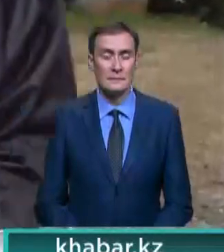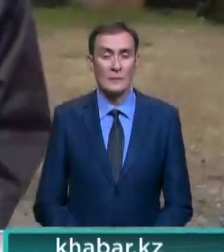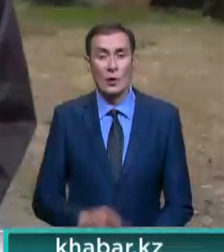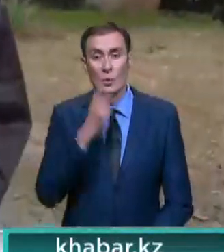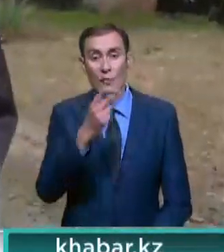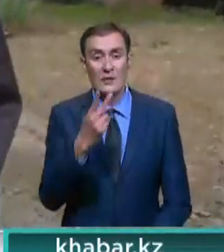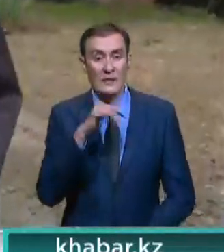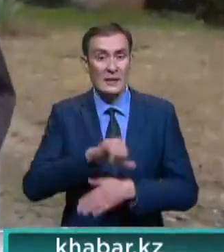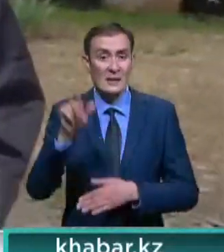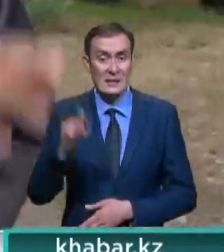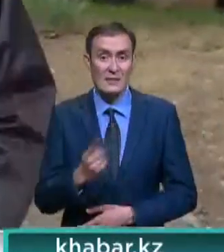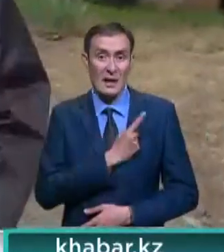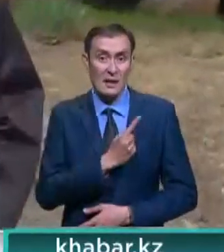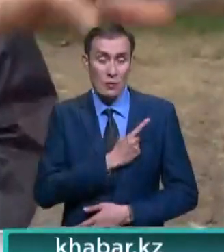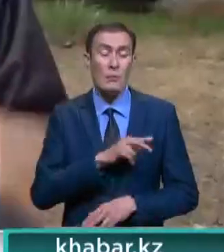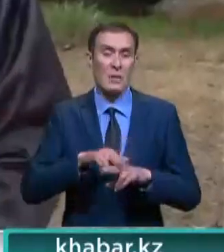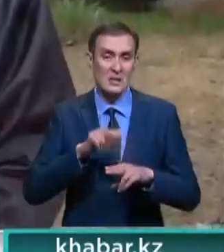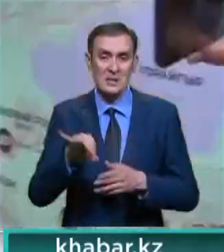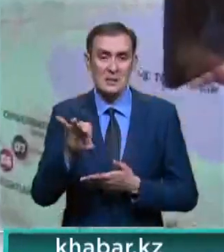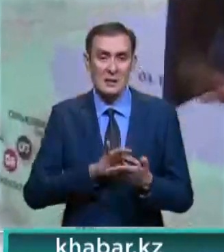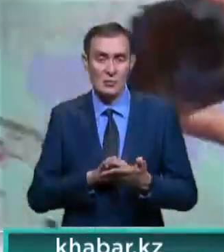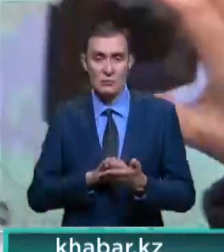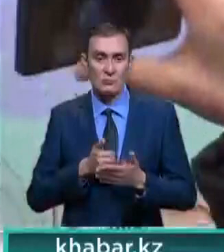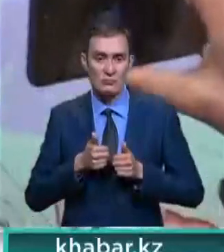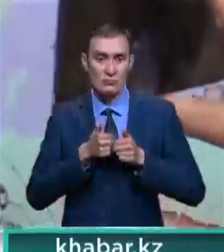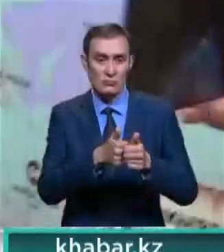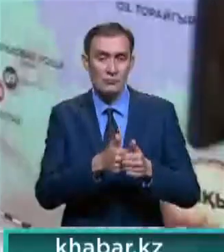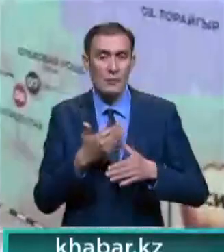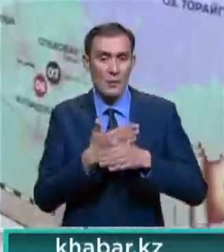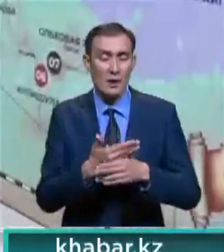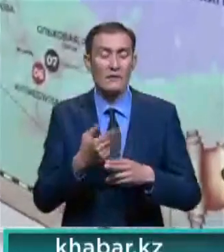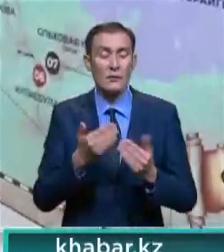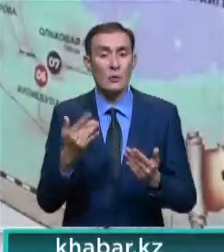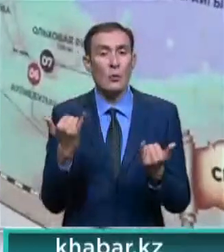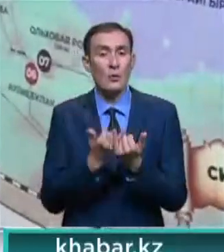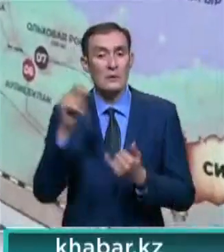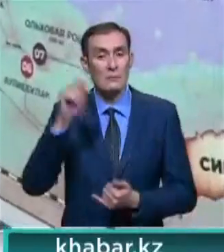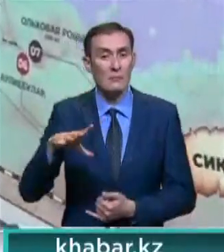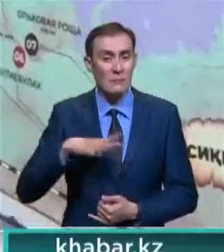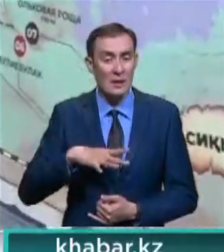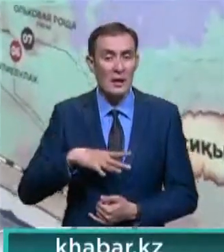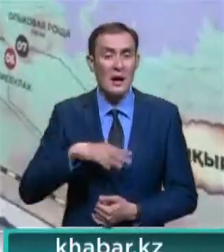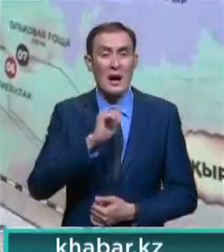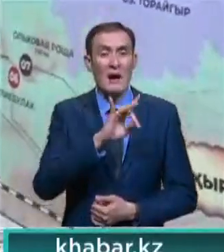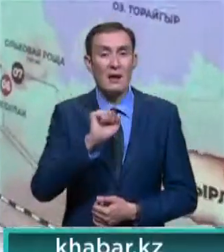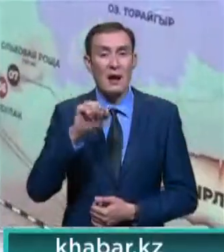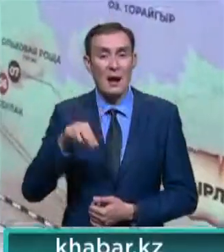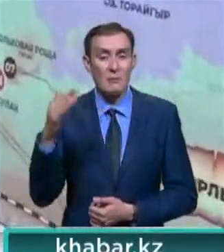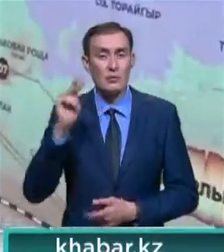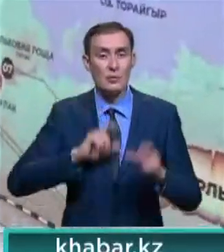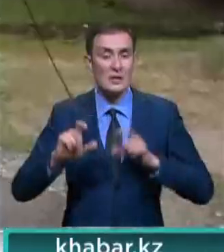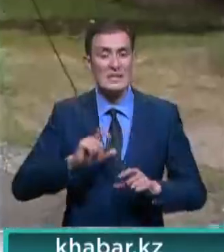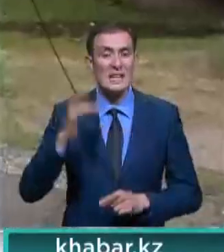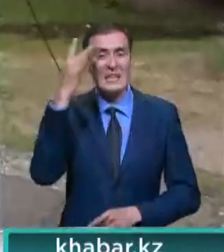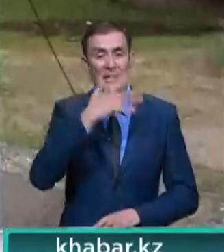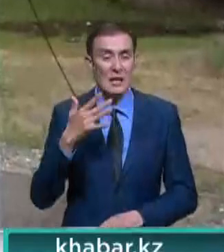Увидев иностранца одного, местные стражи порядка сразу берут ситуацию в свои руки. В этот раз гостем Баянаула оказался Авраам Салако, студент из